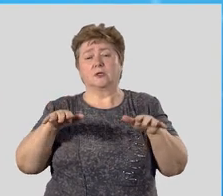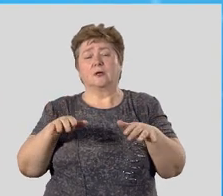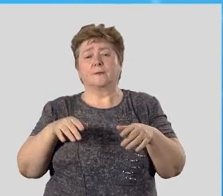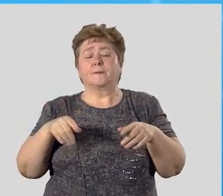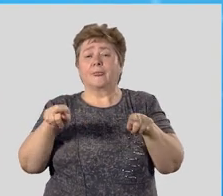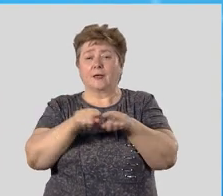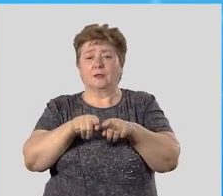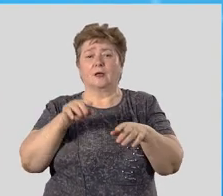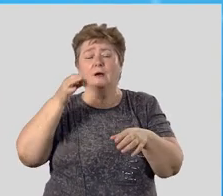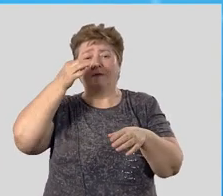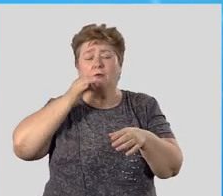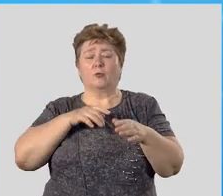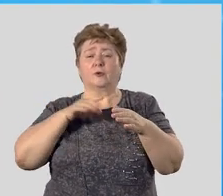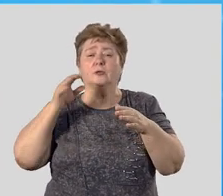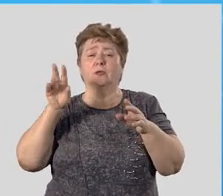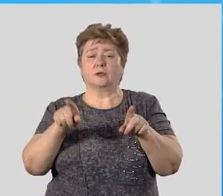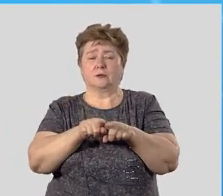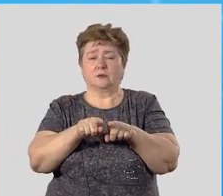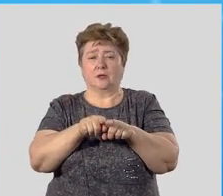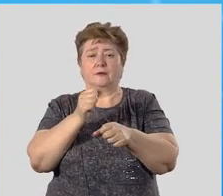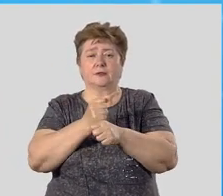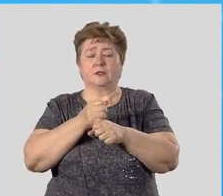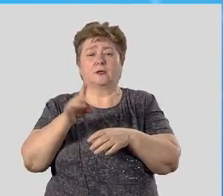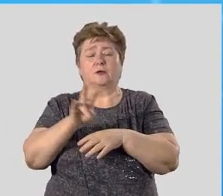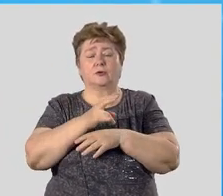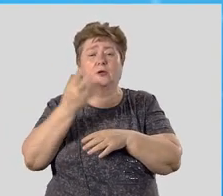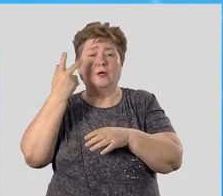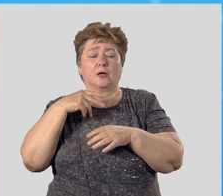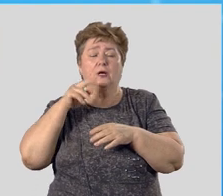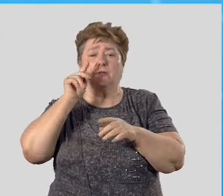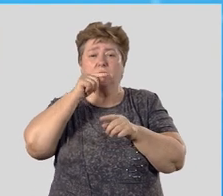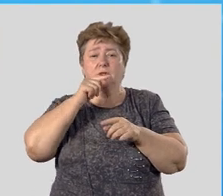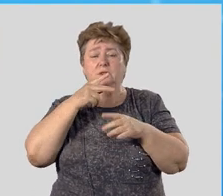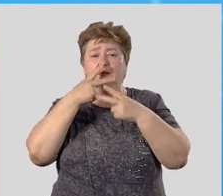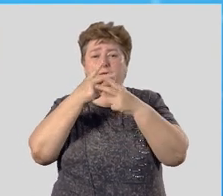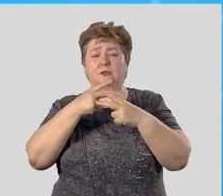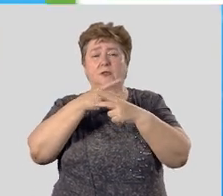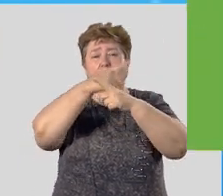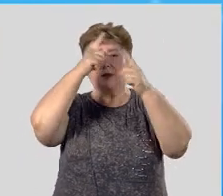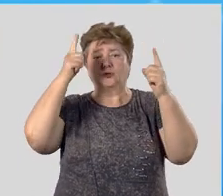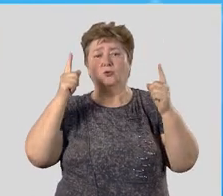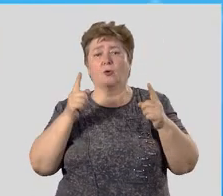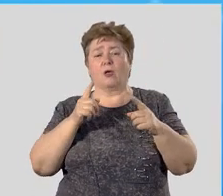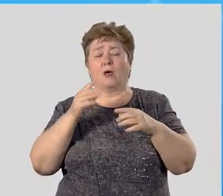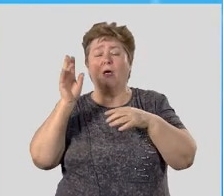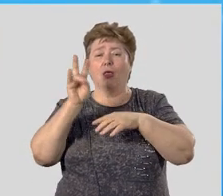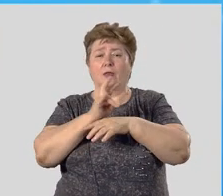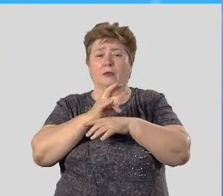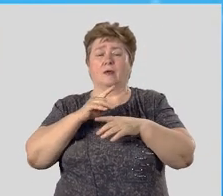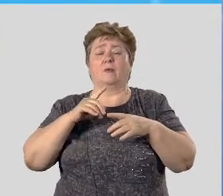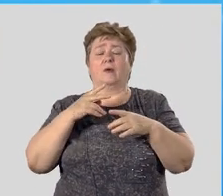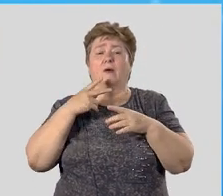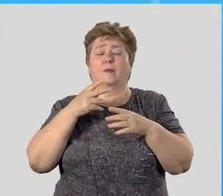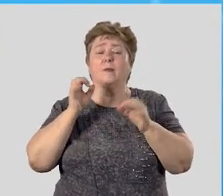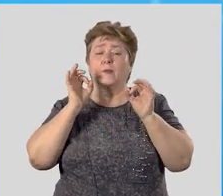опыты проводили и по ночам. Пока птицы видели ночное небо, они располагались